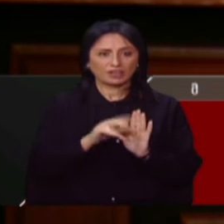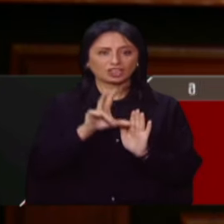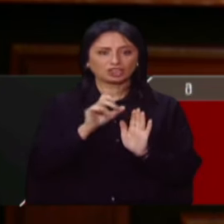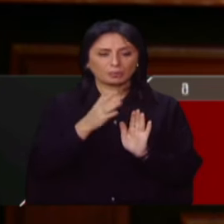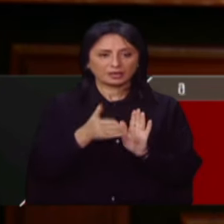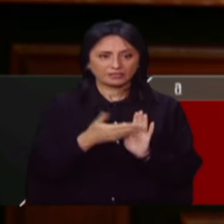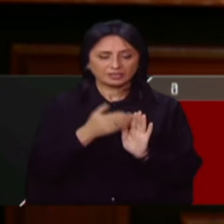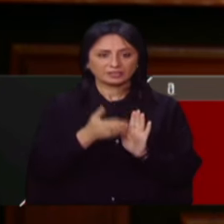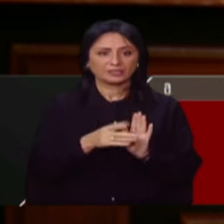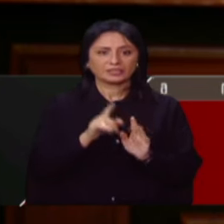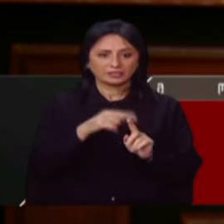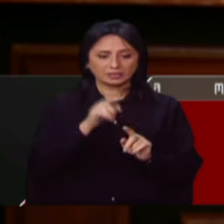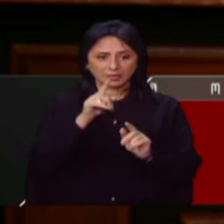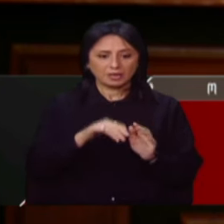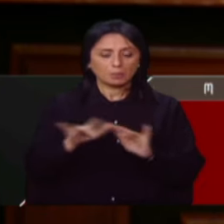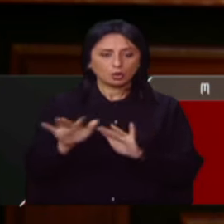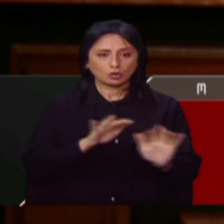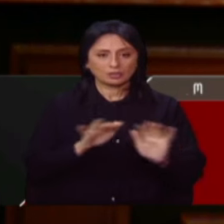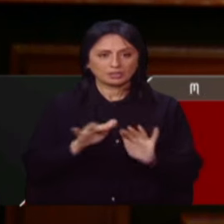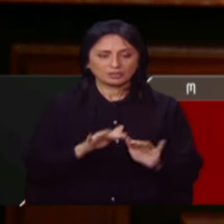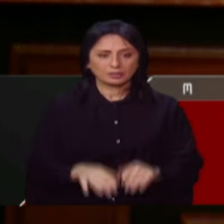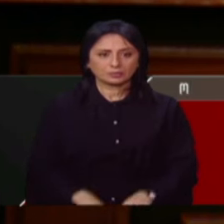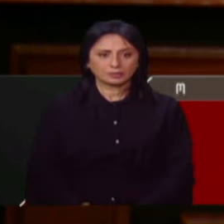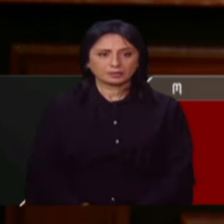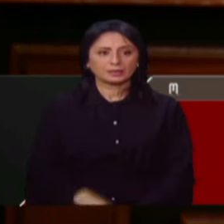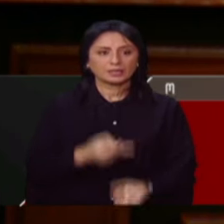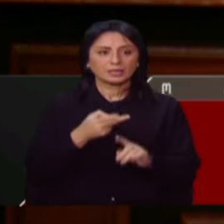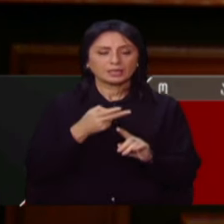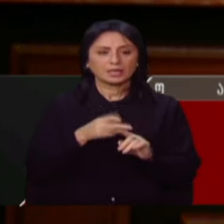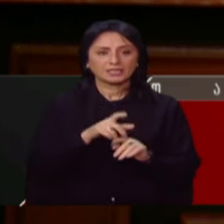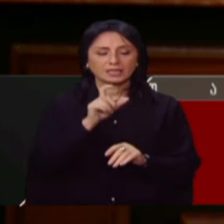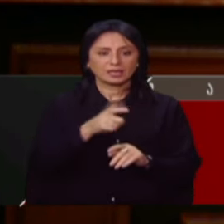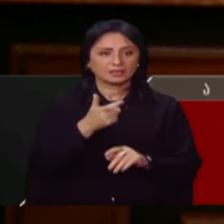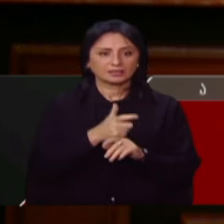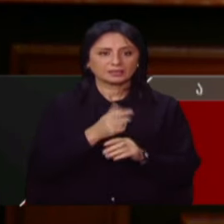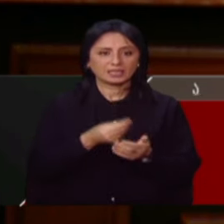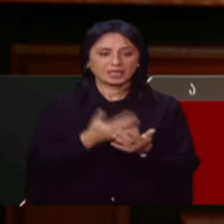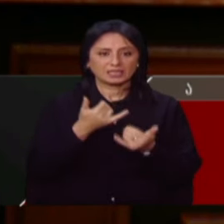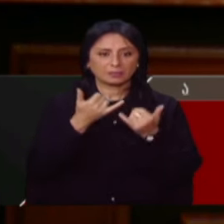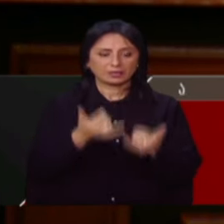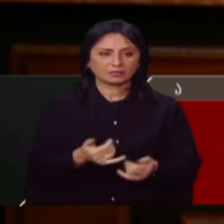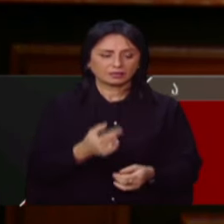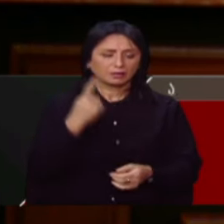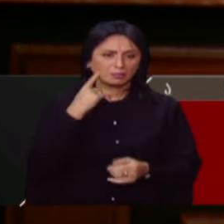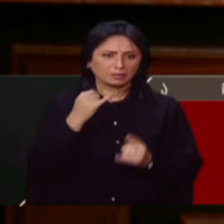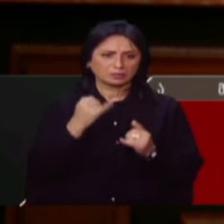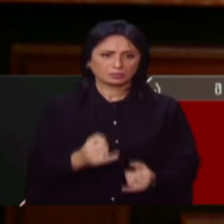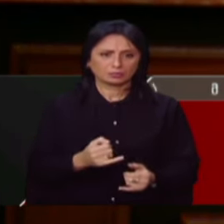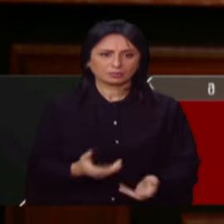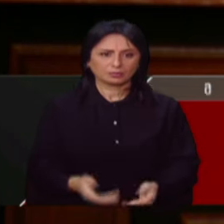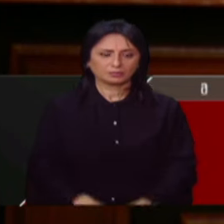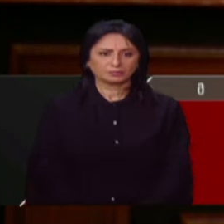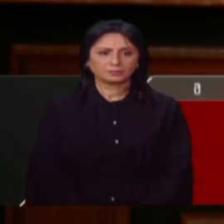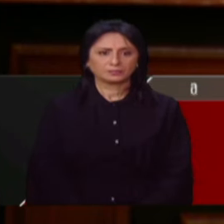და მართავს შტაბიდან პროცესებს და ეს ხალხიც ძალიან დასაბაშებელი უახლოეს დღეებში დავებოდეთ